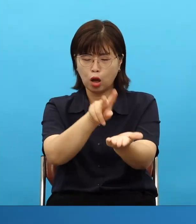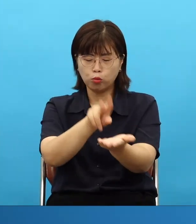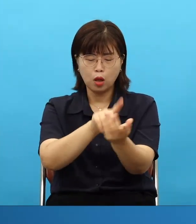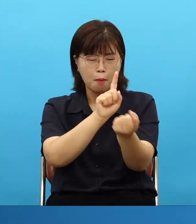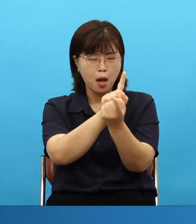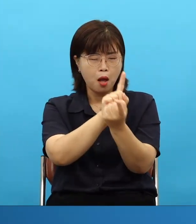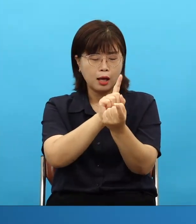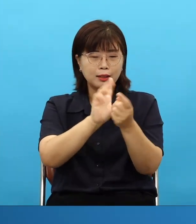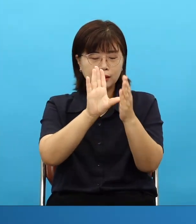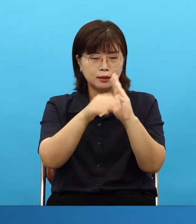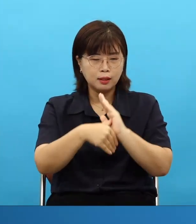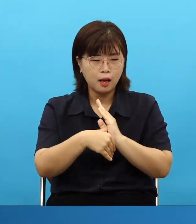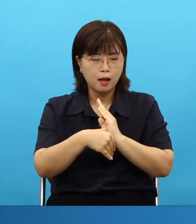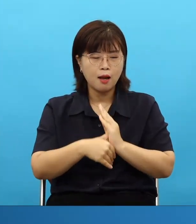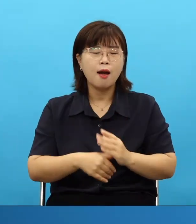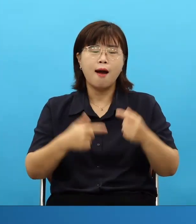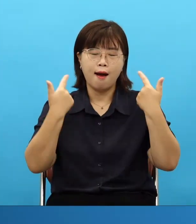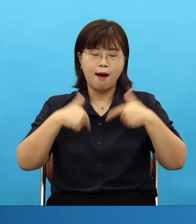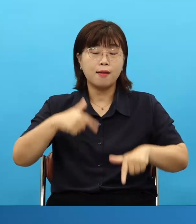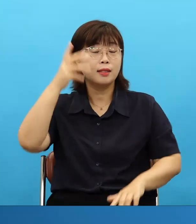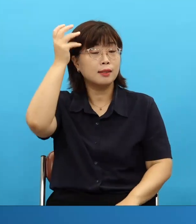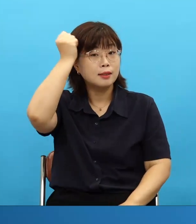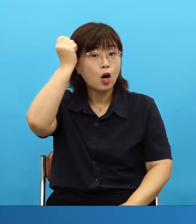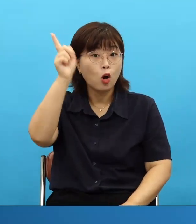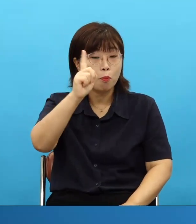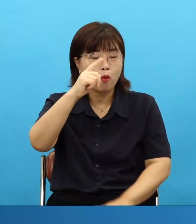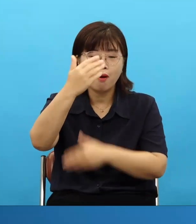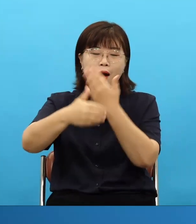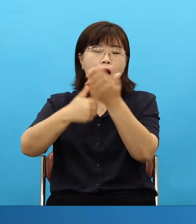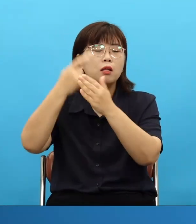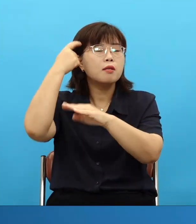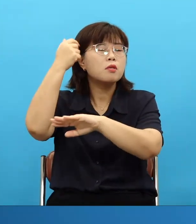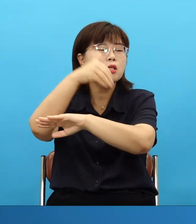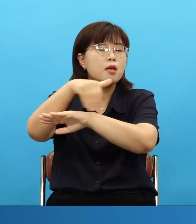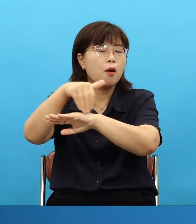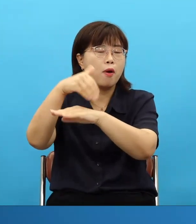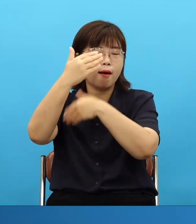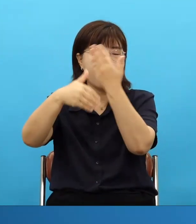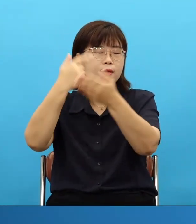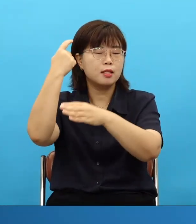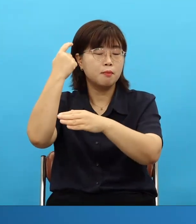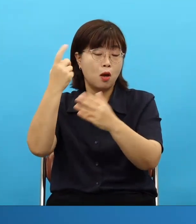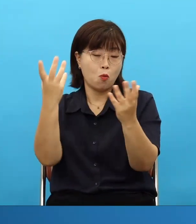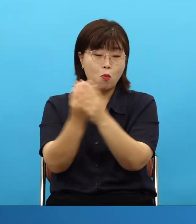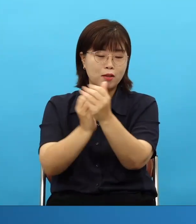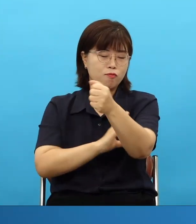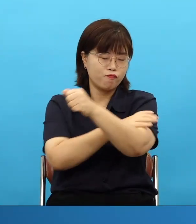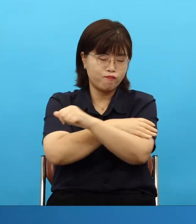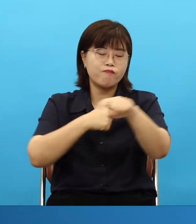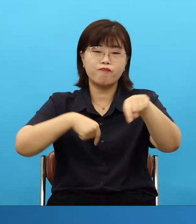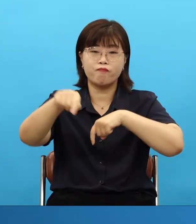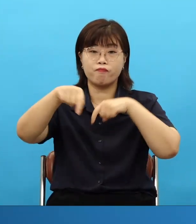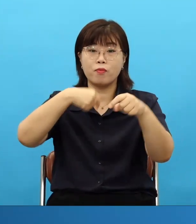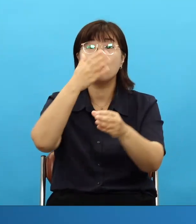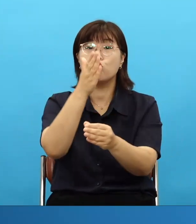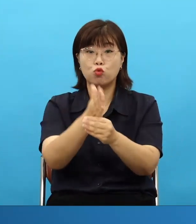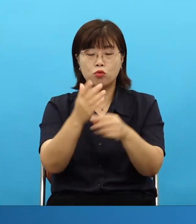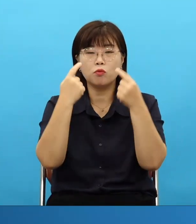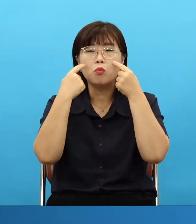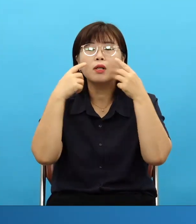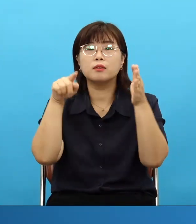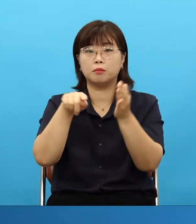하나님의 절대주권. Many things can happen along your life. However, that doesn't matter because it's all within God's absolute sovereignty.